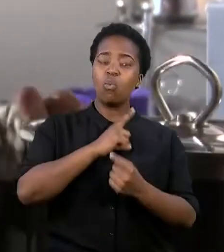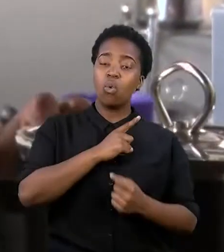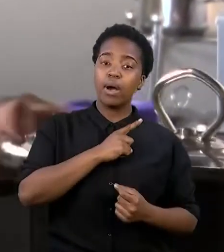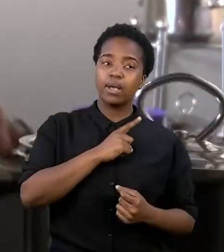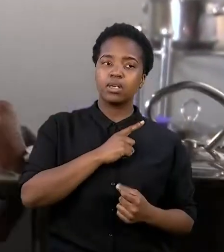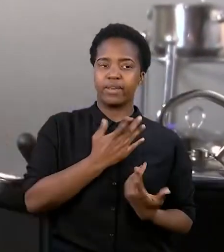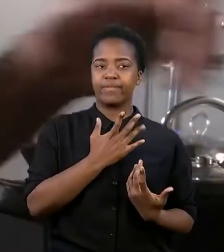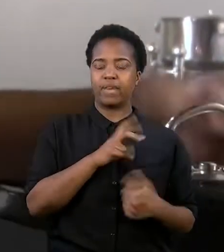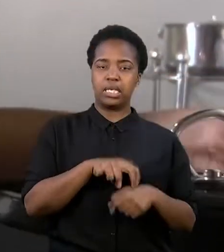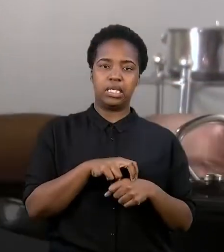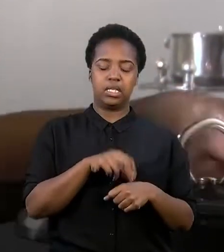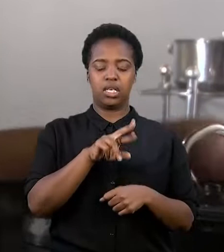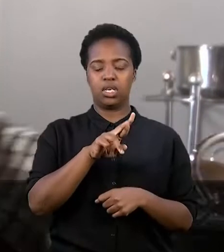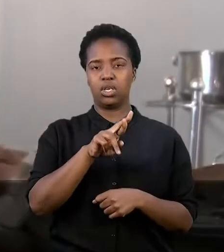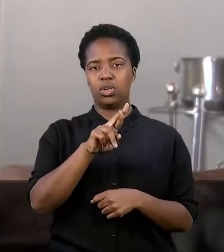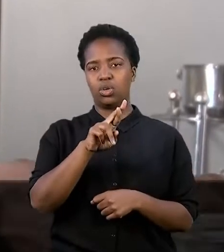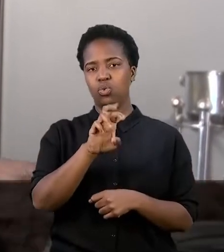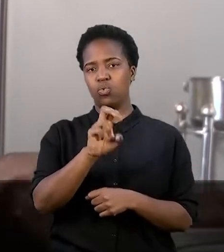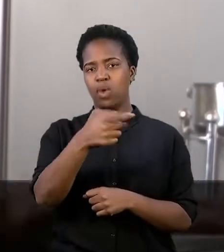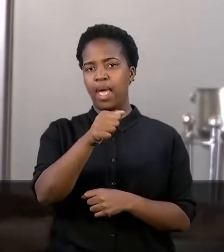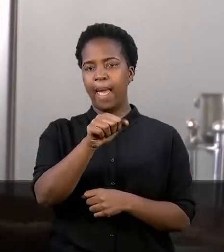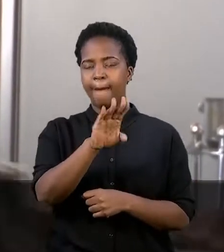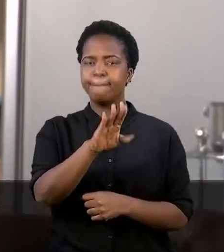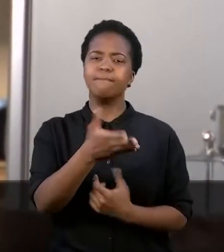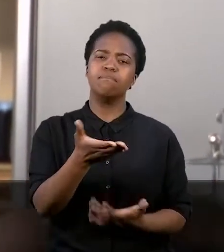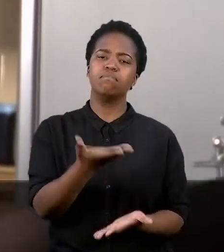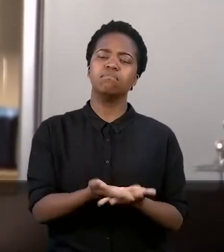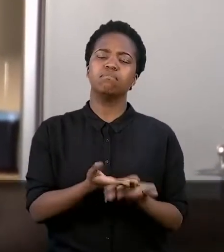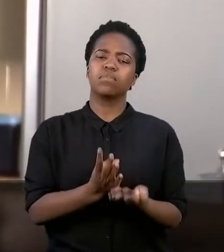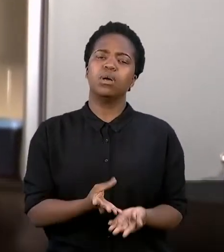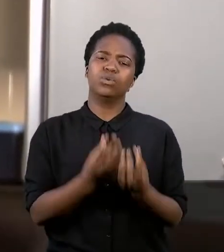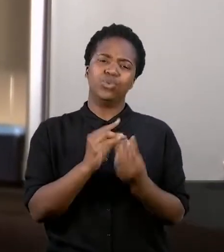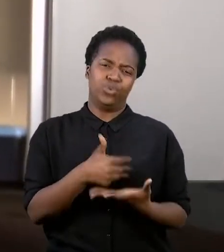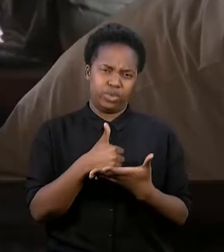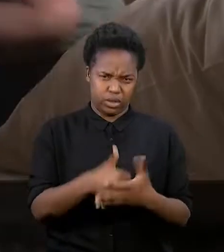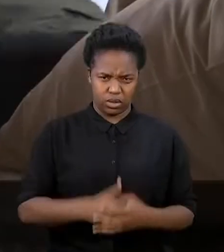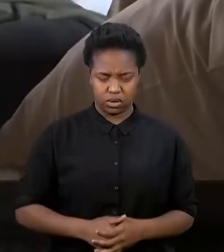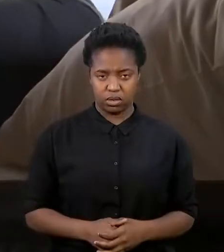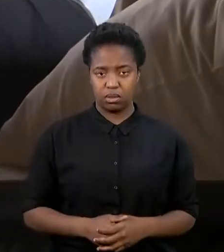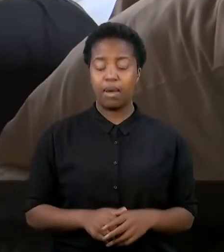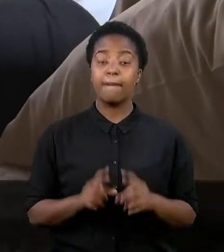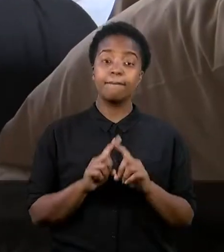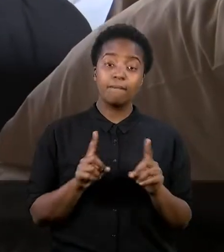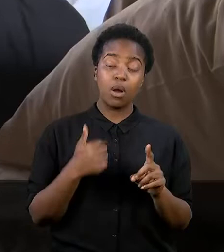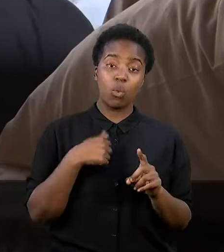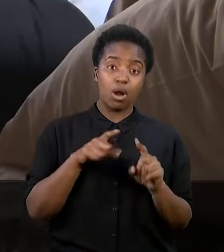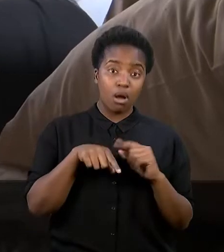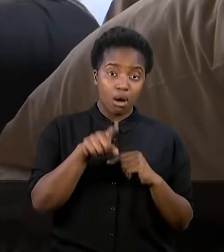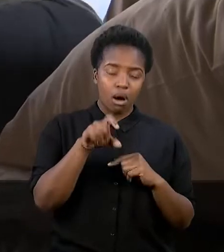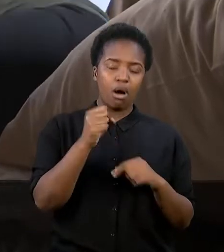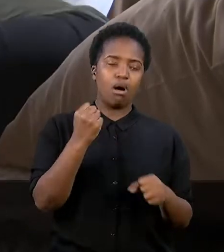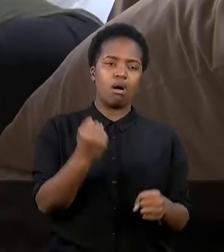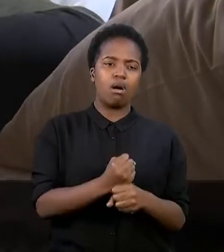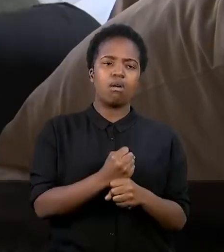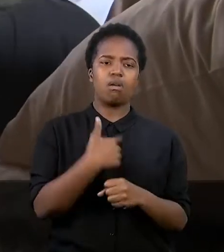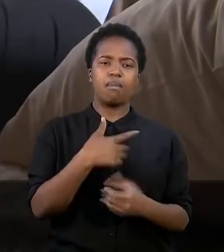Lexi ni xi vulaka ku ri ku ya ka mina ka rehab yi ni pfunile because of a ni nga koti ku tirhisa nchumu. Mara hi ku ya rehab ni